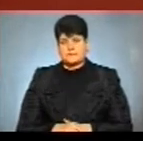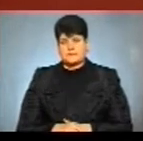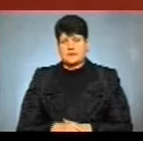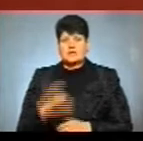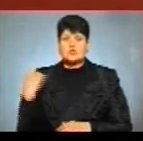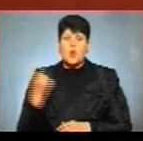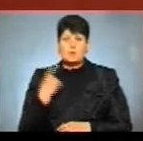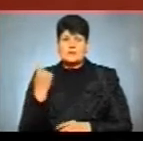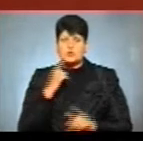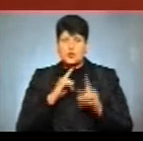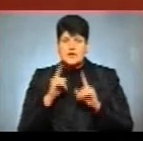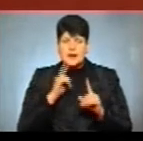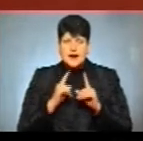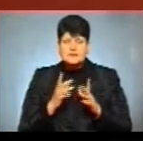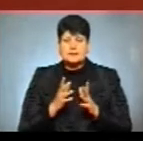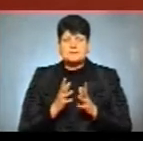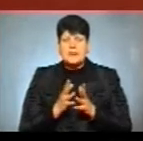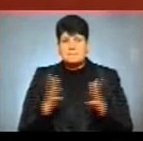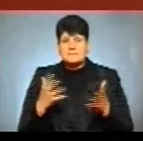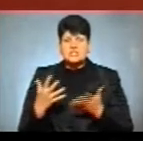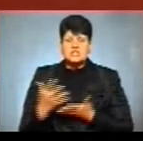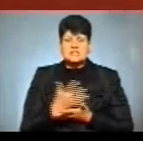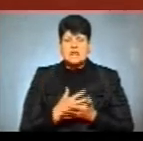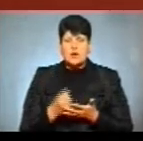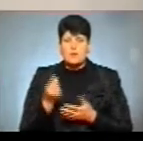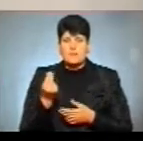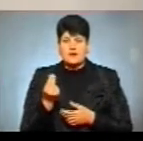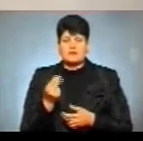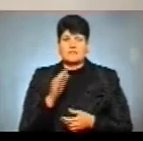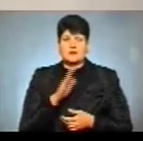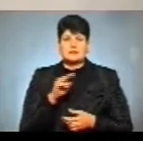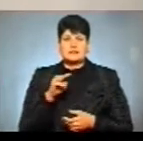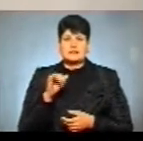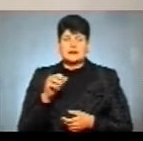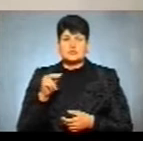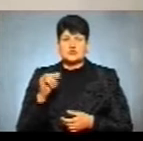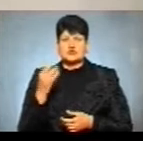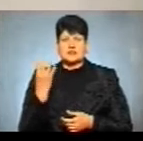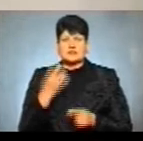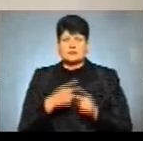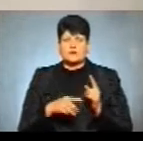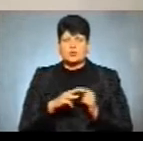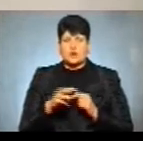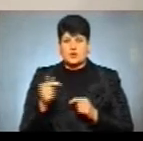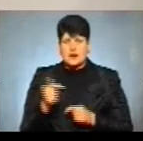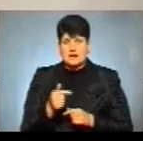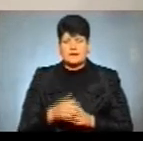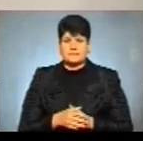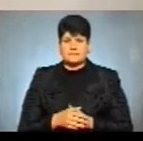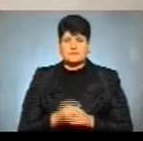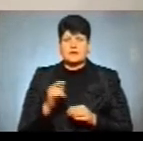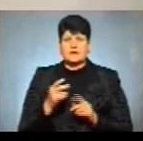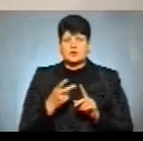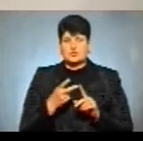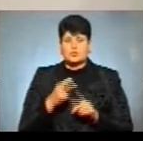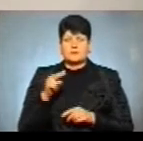Так, з обласної ради найбільше заробив Володимир Тимчишин, це 4,5 мільйона гривень.